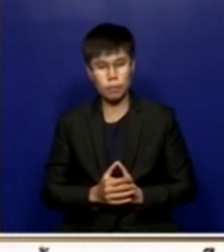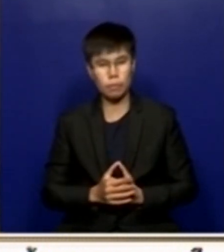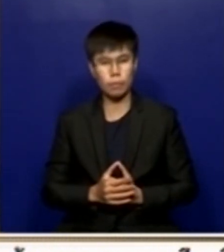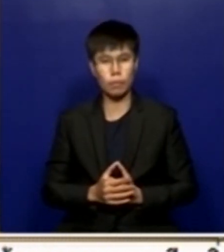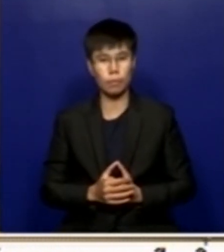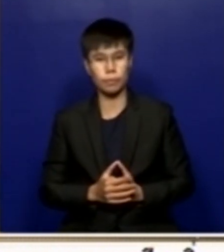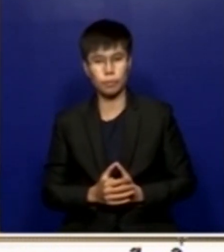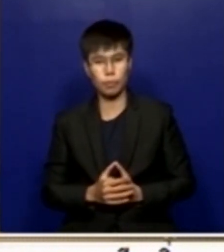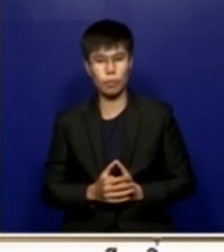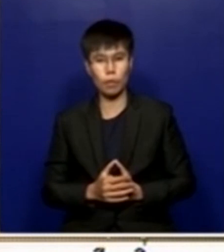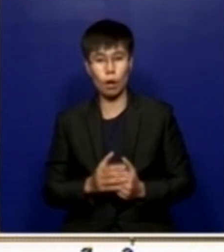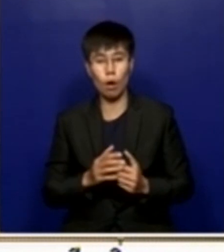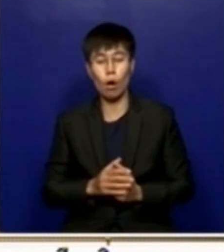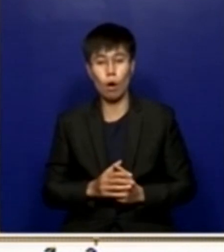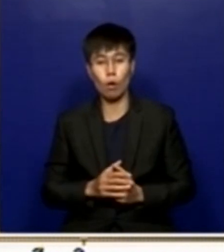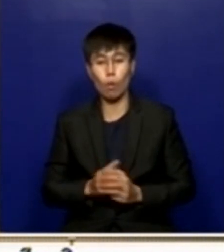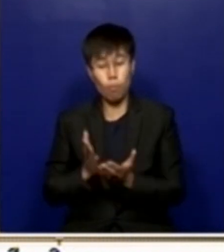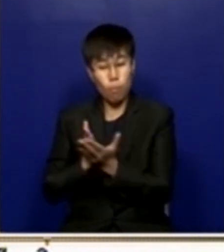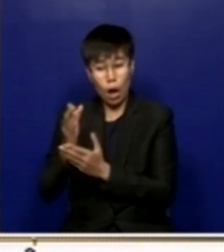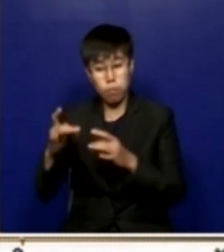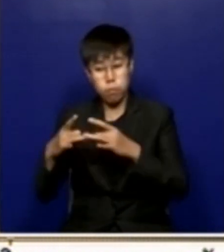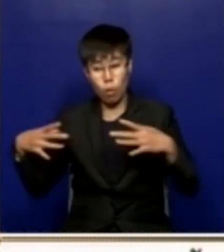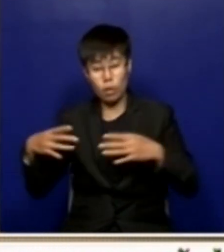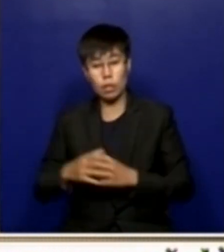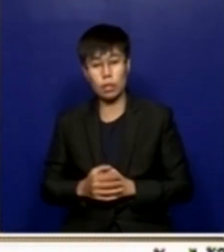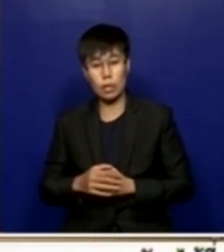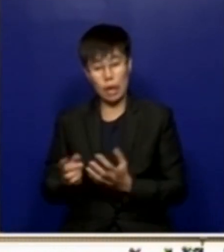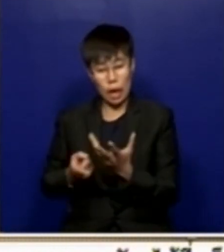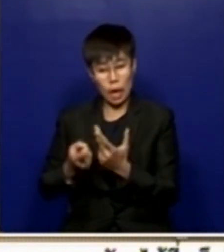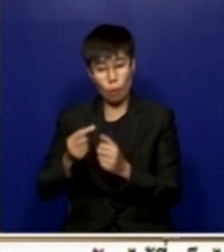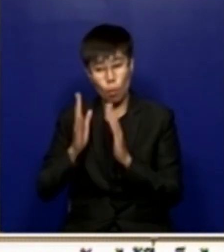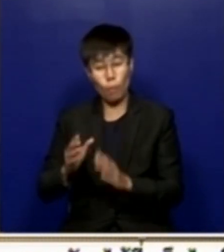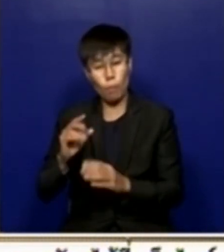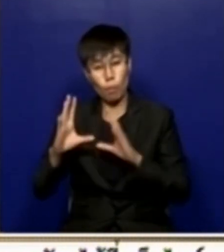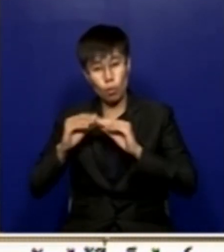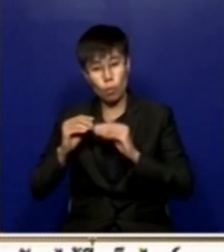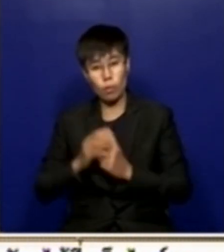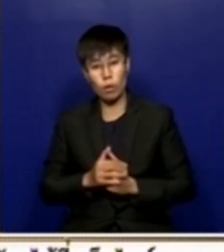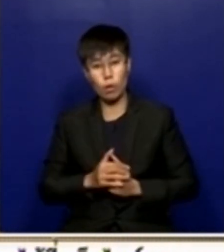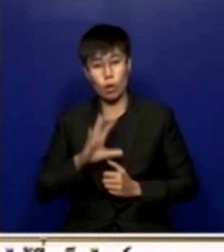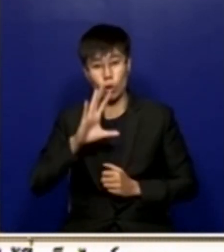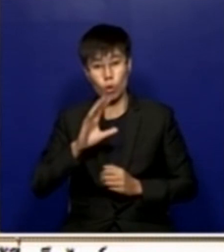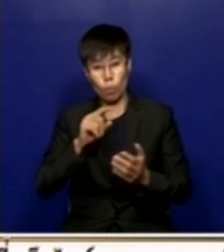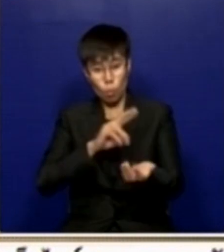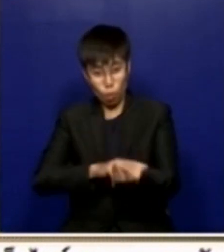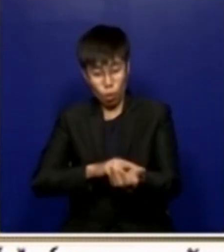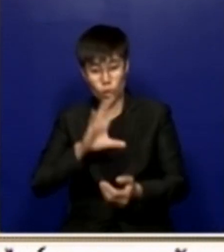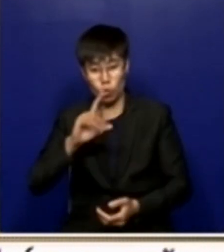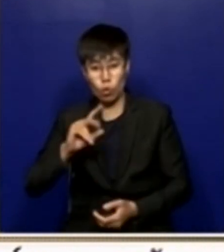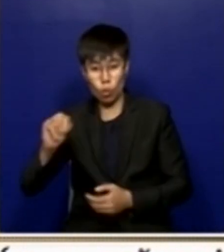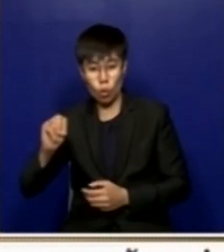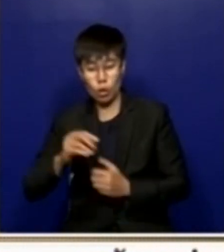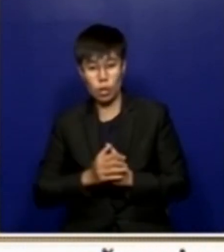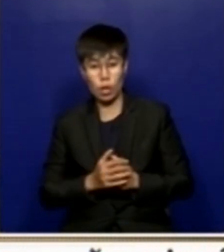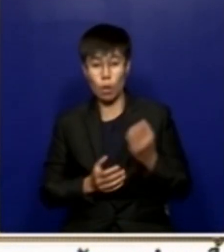เสนอวงประชุมท่านต้องดำเนินการก็ได้ท่านคุณหมอชลน่านท่านได้พูดว่าเอาเสียงข้าง